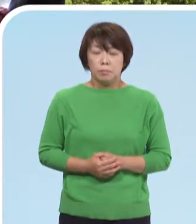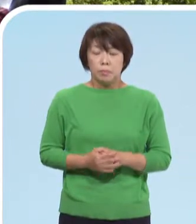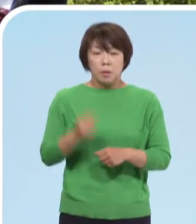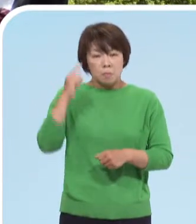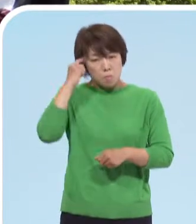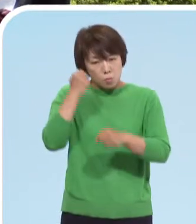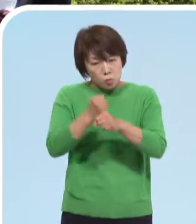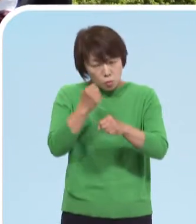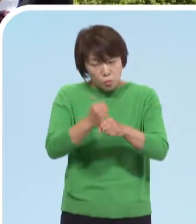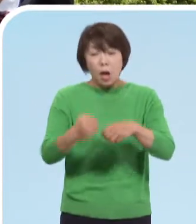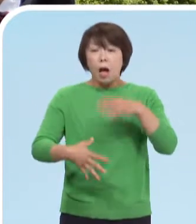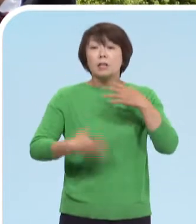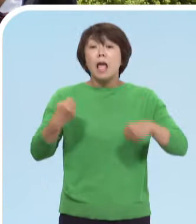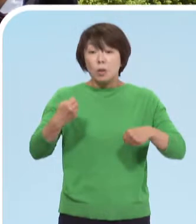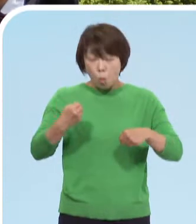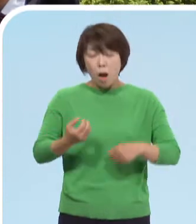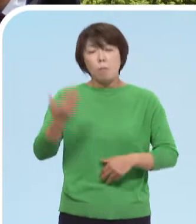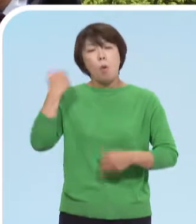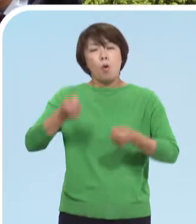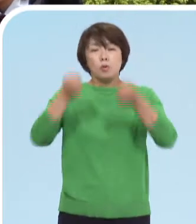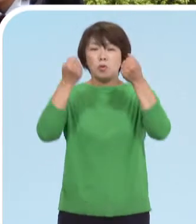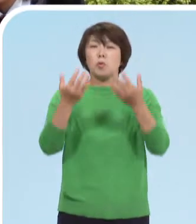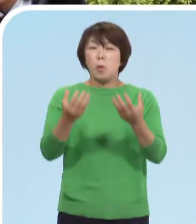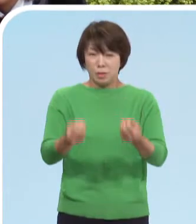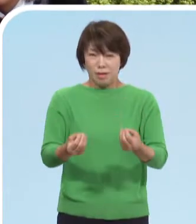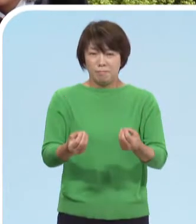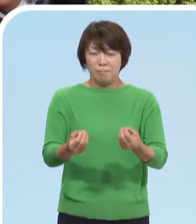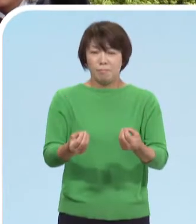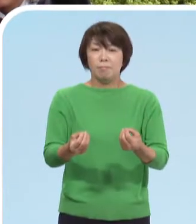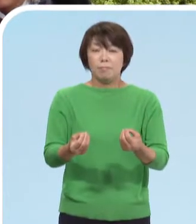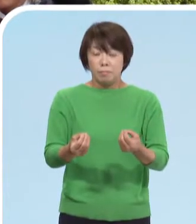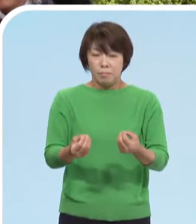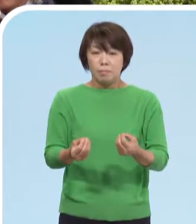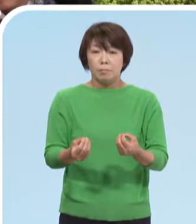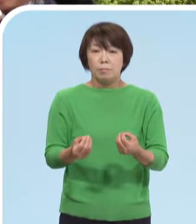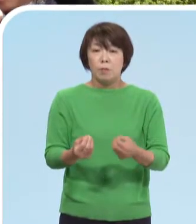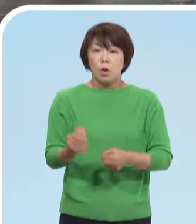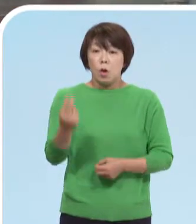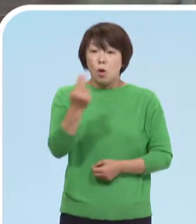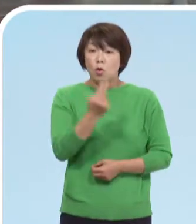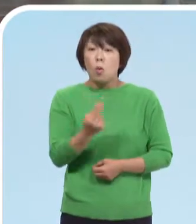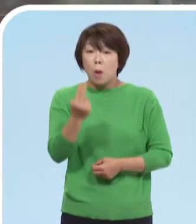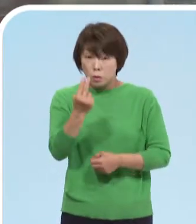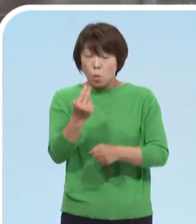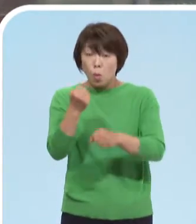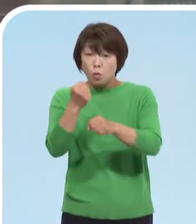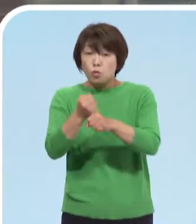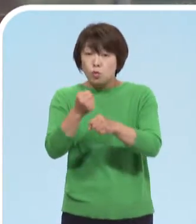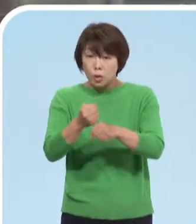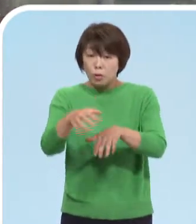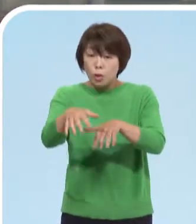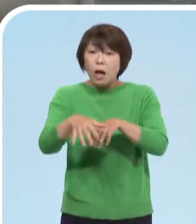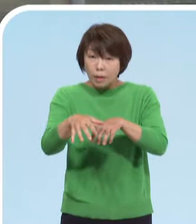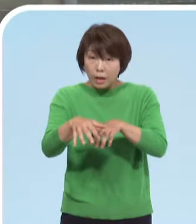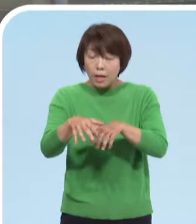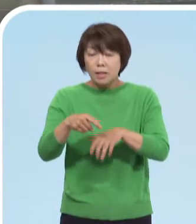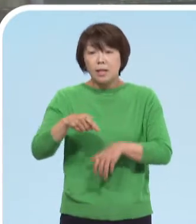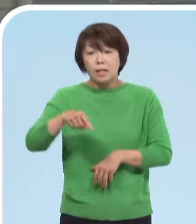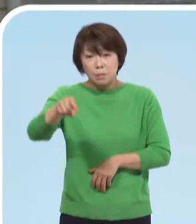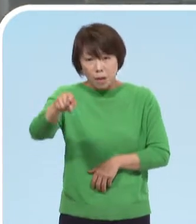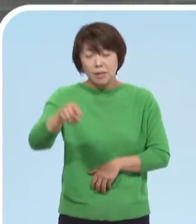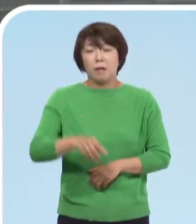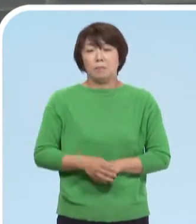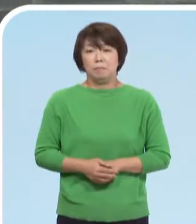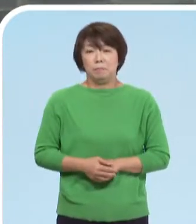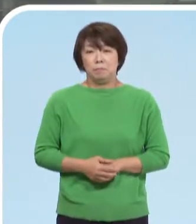開発に携わった生徒はすでに卒業しているんですが、その当時からブランドトマト夢あかねを育てている